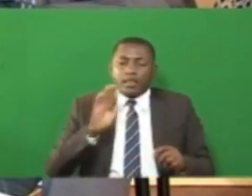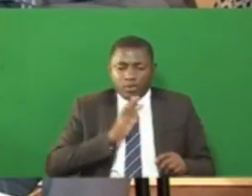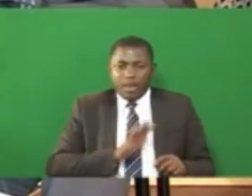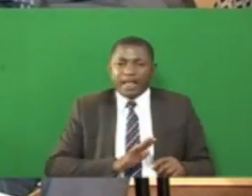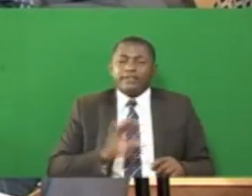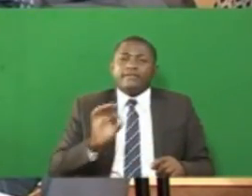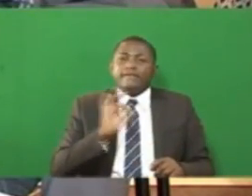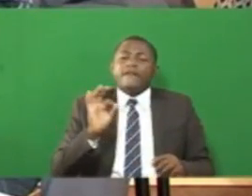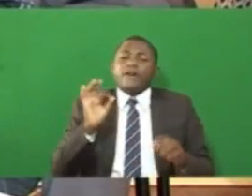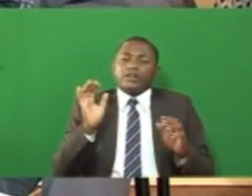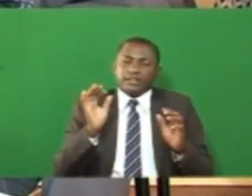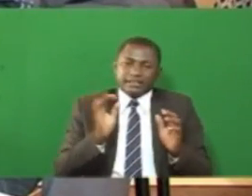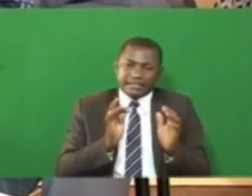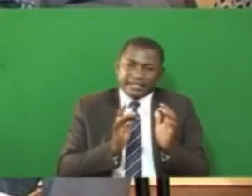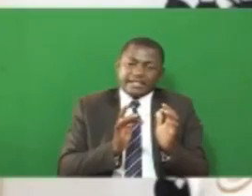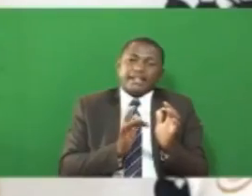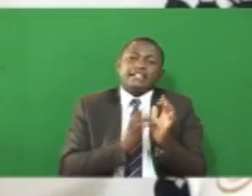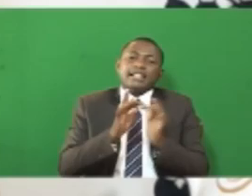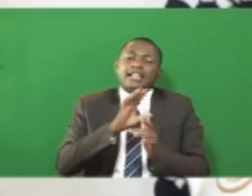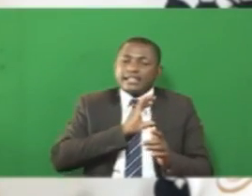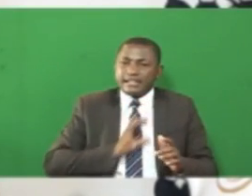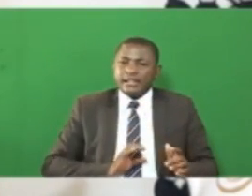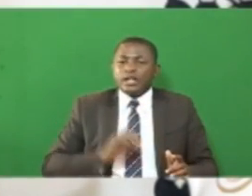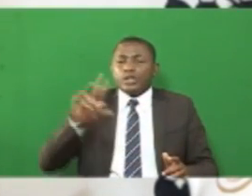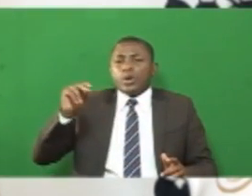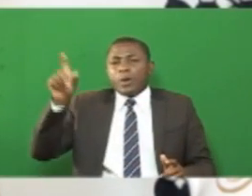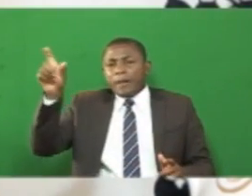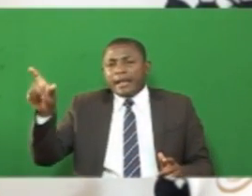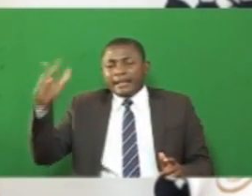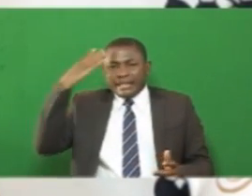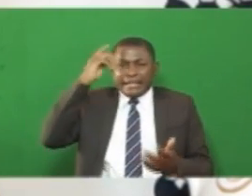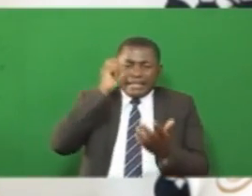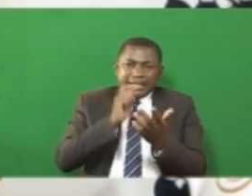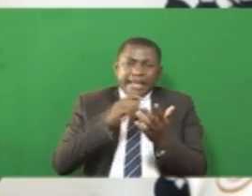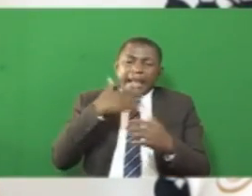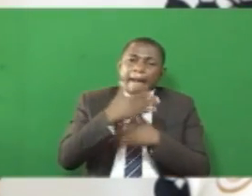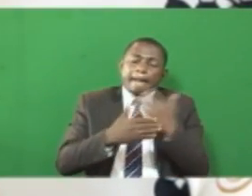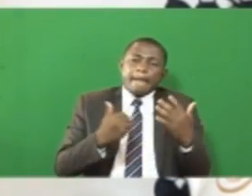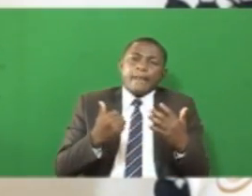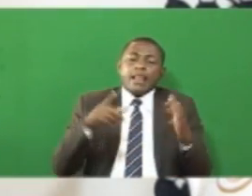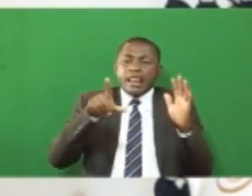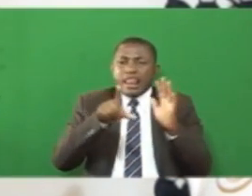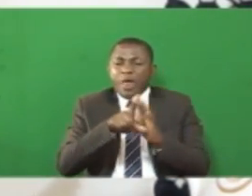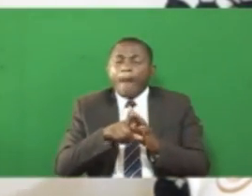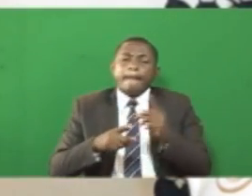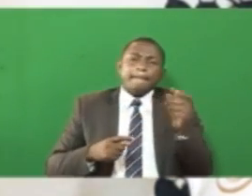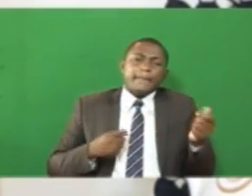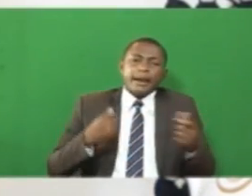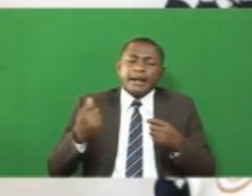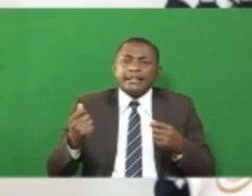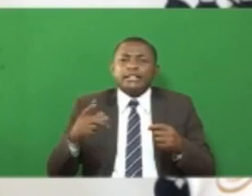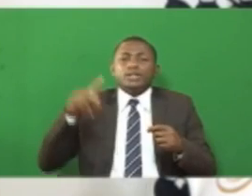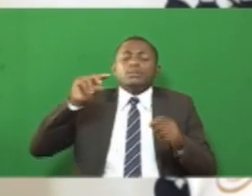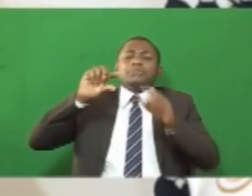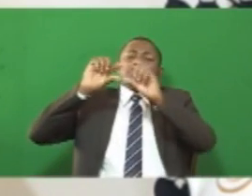kuna vakorose manje. Pasawana anokutonga ipa zvekudya, zvekunwa, musi wemutambo, kukara kwemwedzi kana pamasabata, waiva